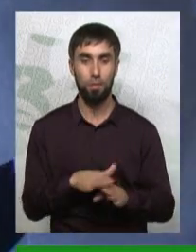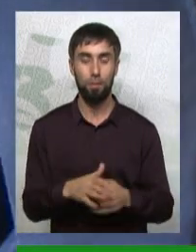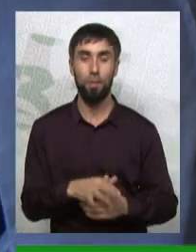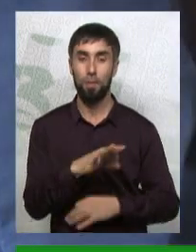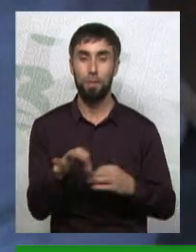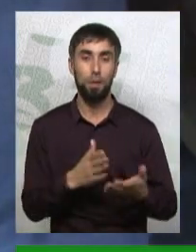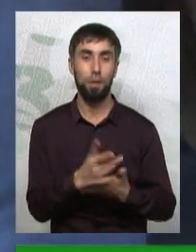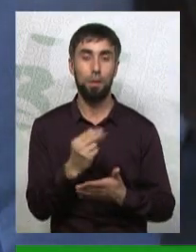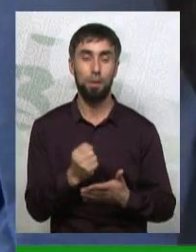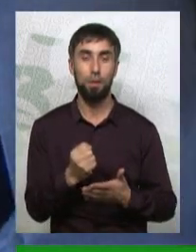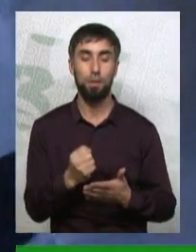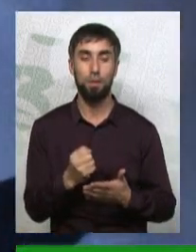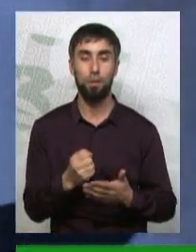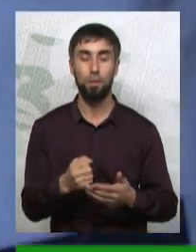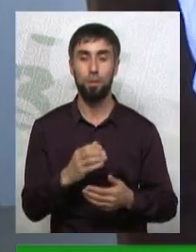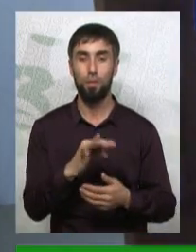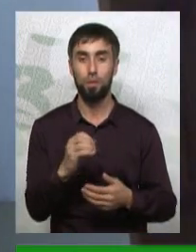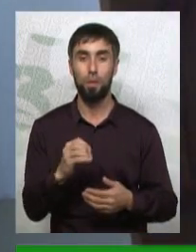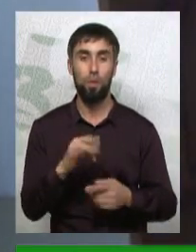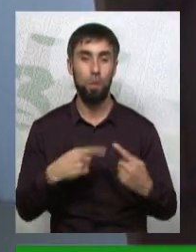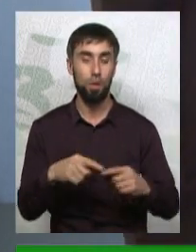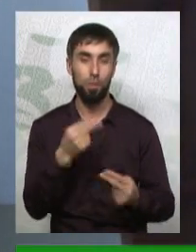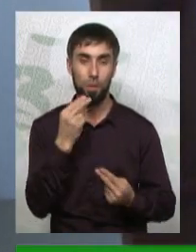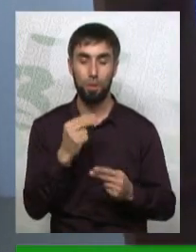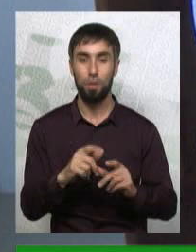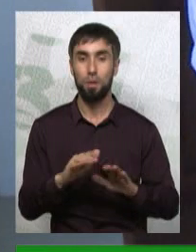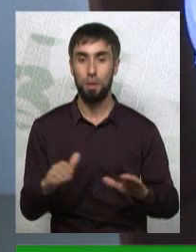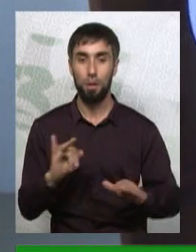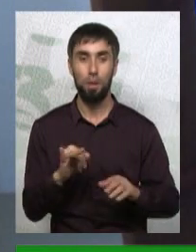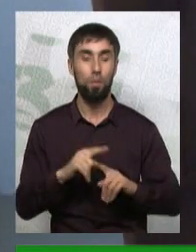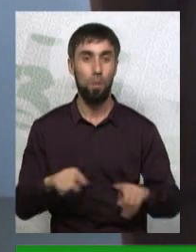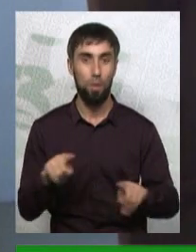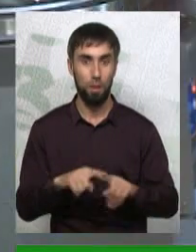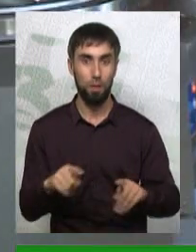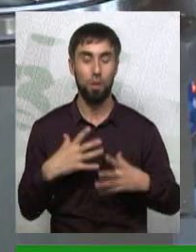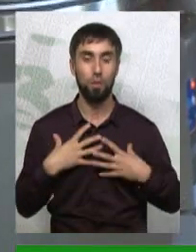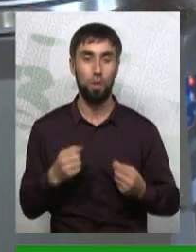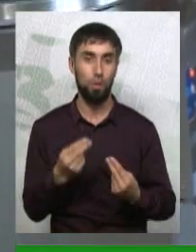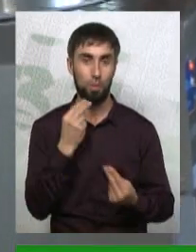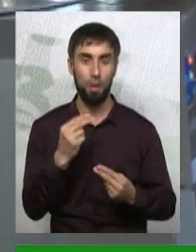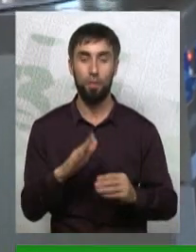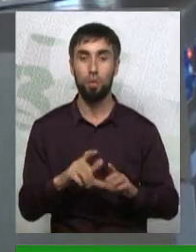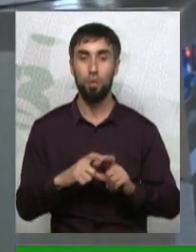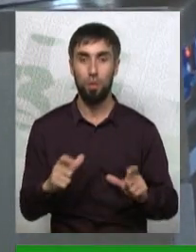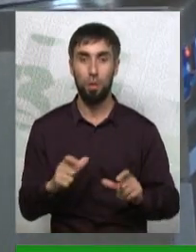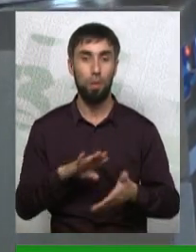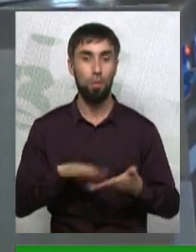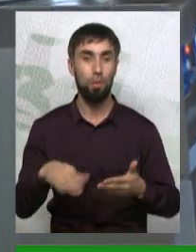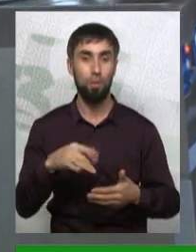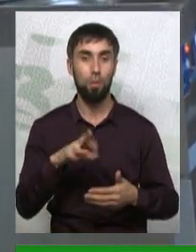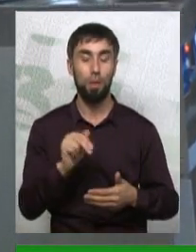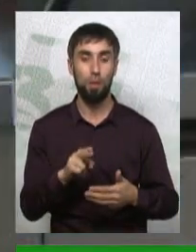Проект направлен на совершенствование организации питания школьников и популяризацию здорового питания в школах. После того,